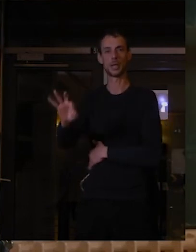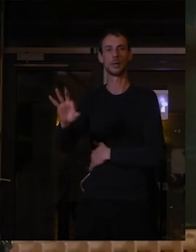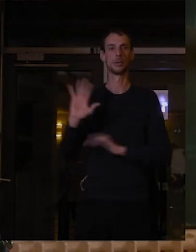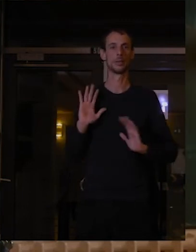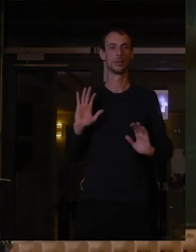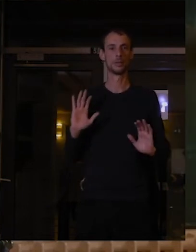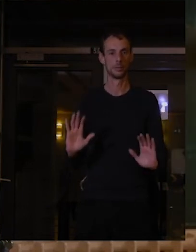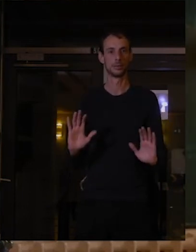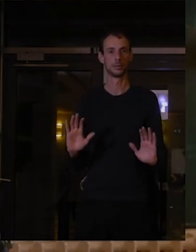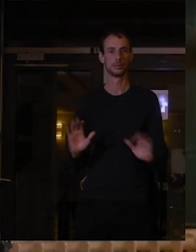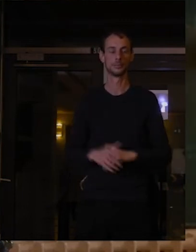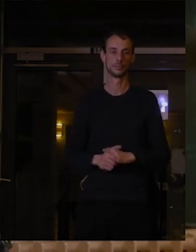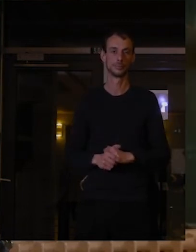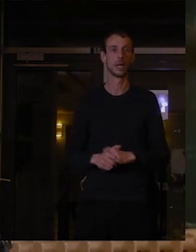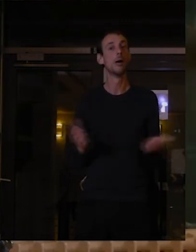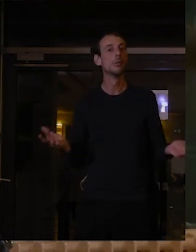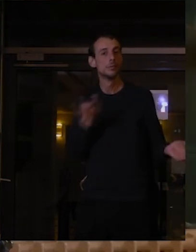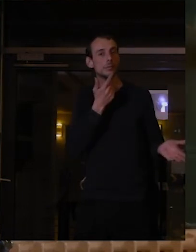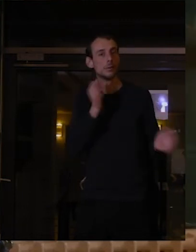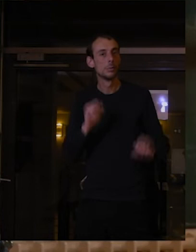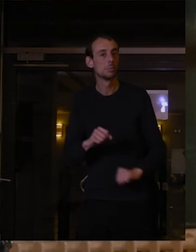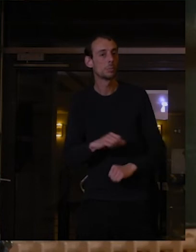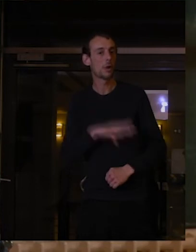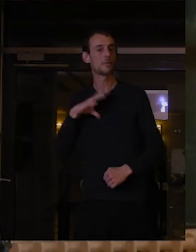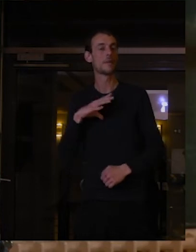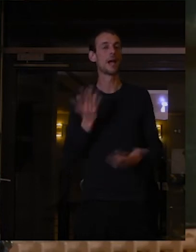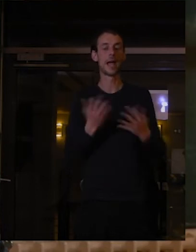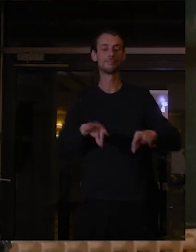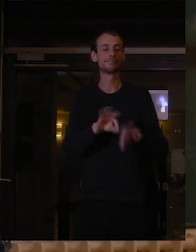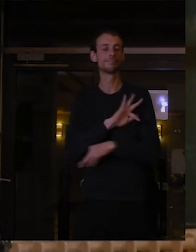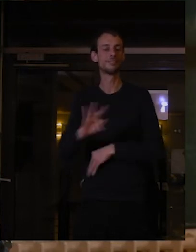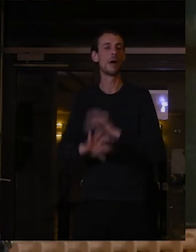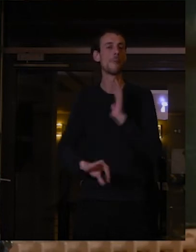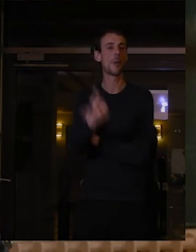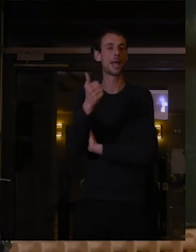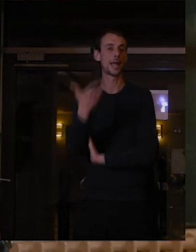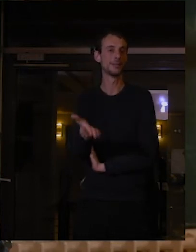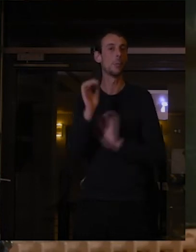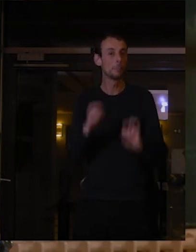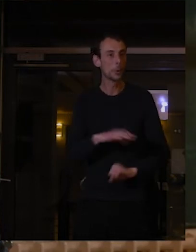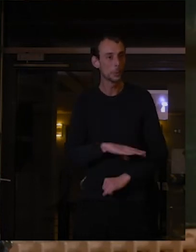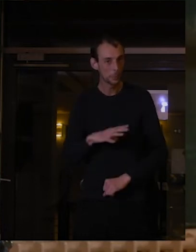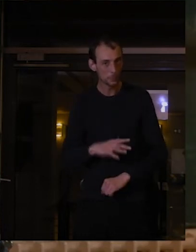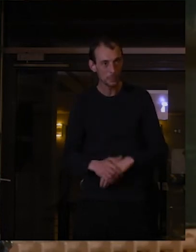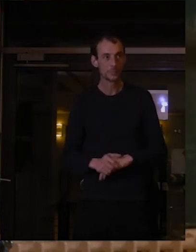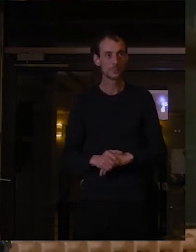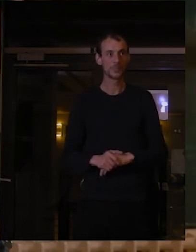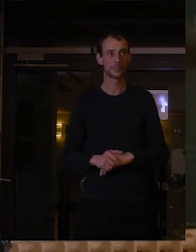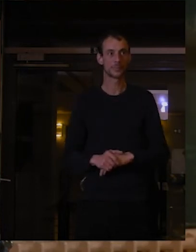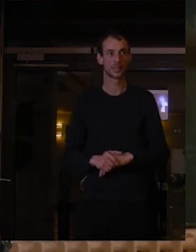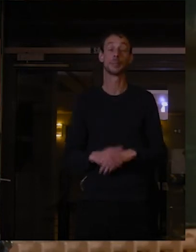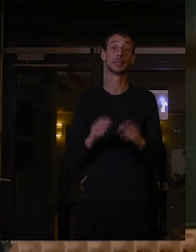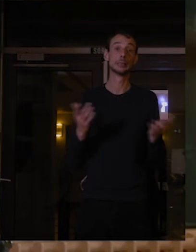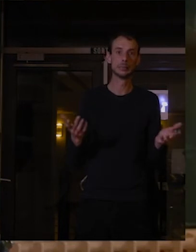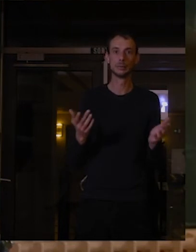sport féminin que du sport masculin. Alors on peut être fier que ça soit sur notre terre française que cela se produise, et puis on espère justement que cela donnera